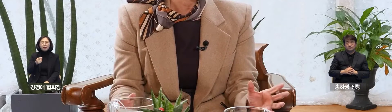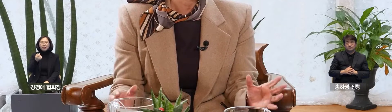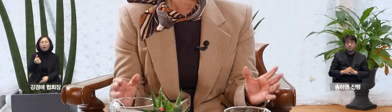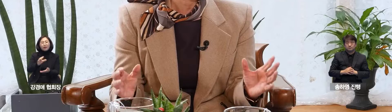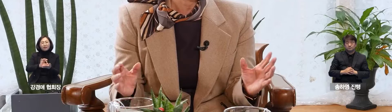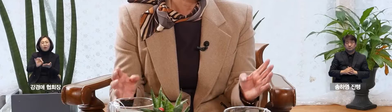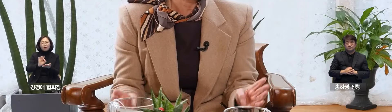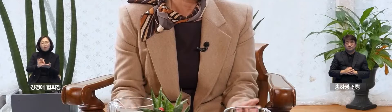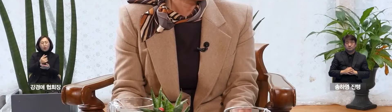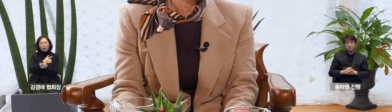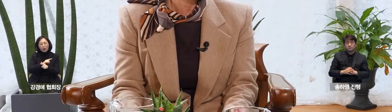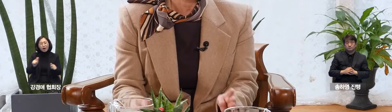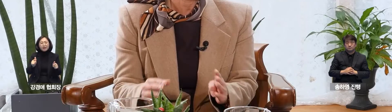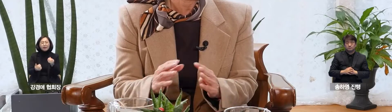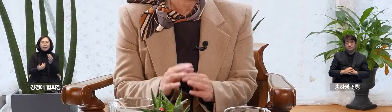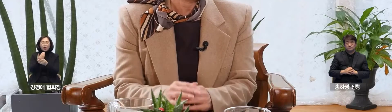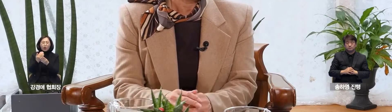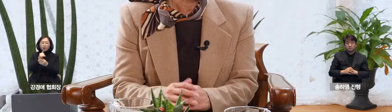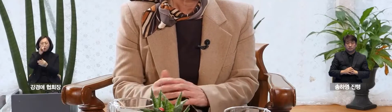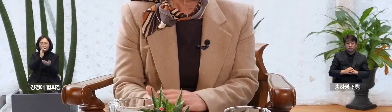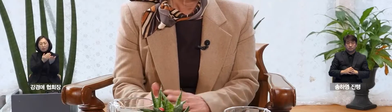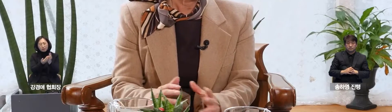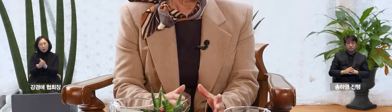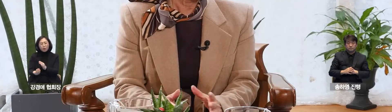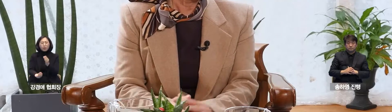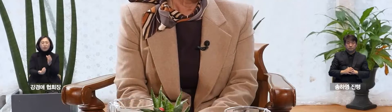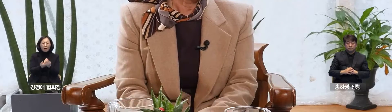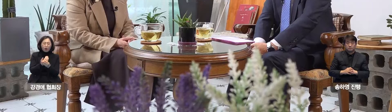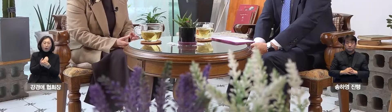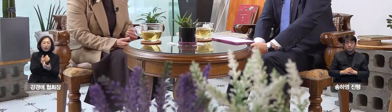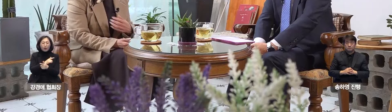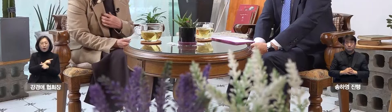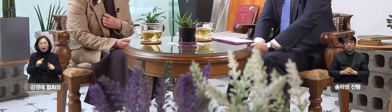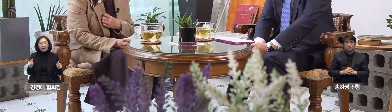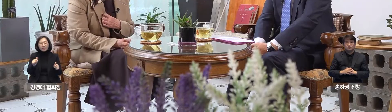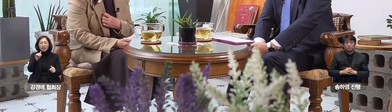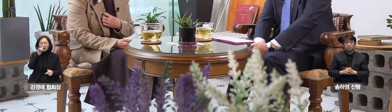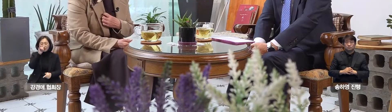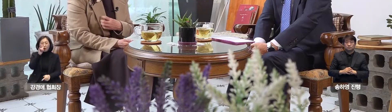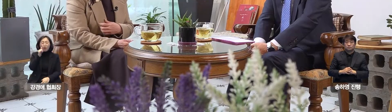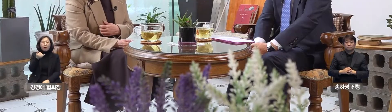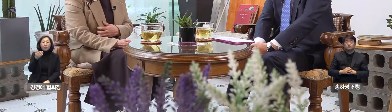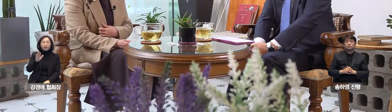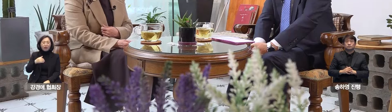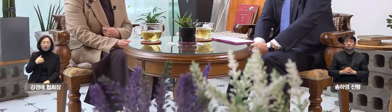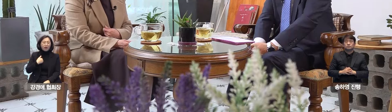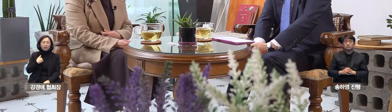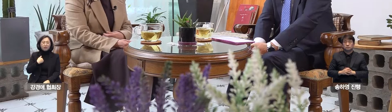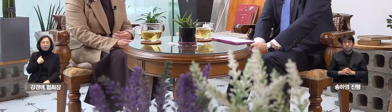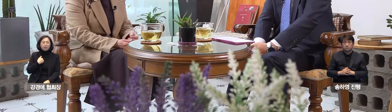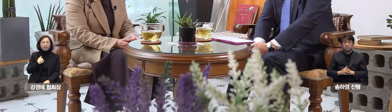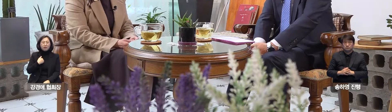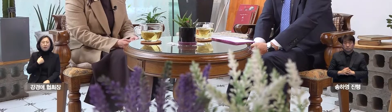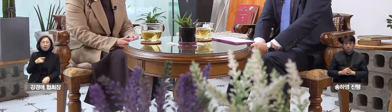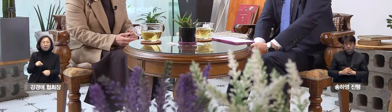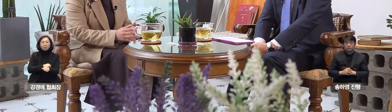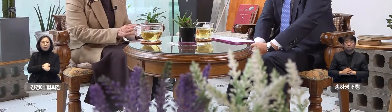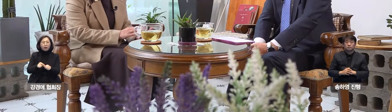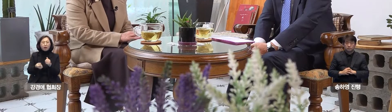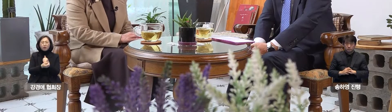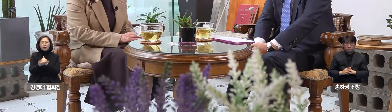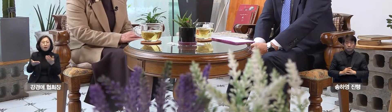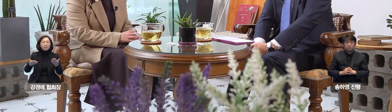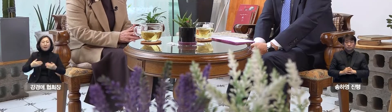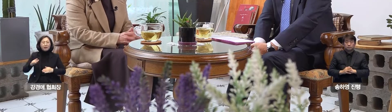가지 사건들이 있었잖아요. 세월호 사건도 있고 뭐 이런 여러 가지 사건인데 저가 할 때는 그런 영향을 그렇게 크게 받지 않았어요. 근데